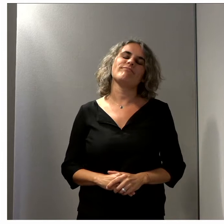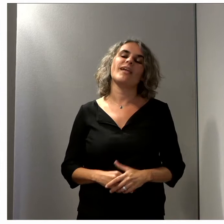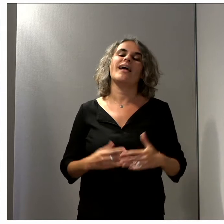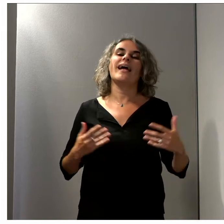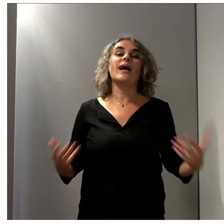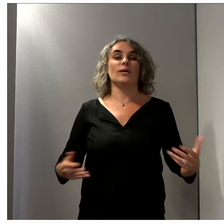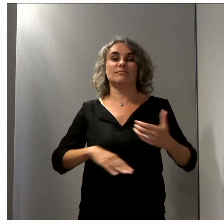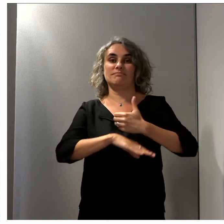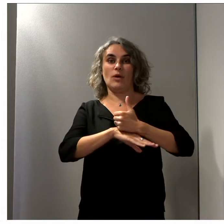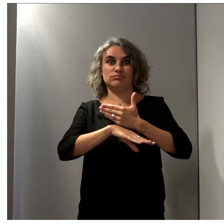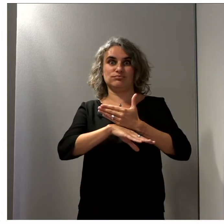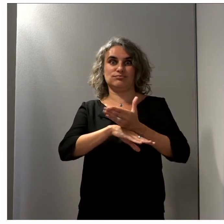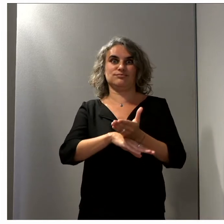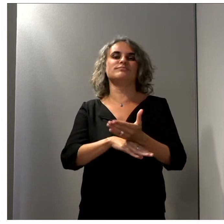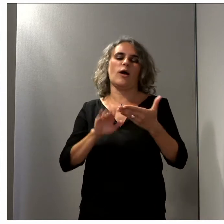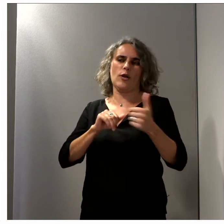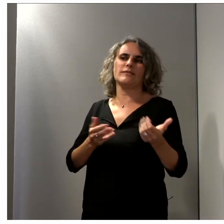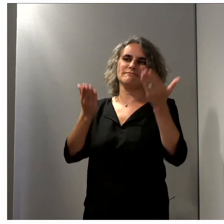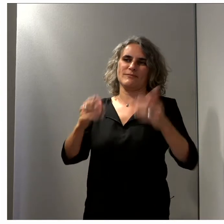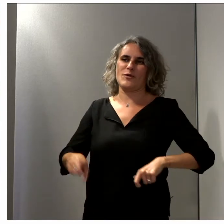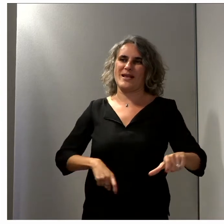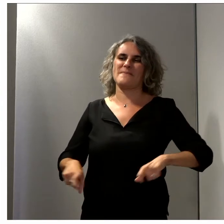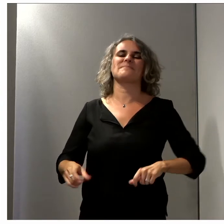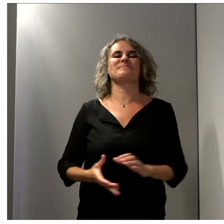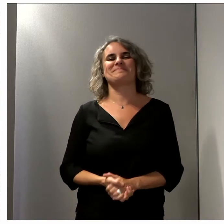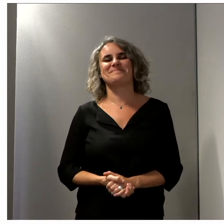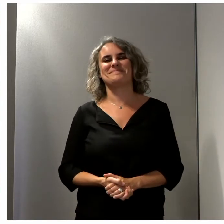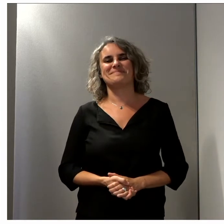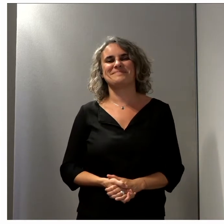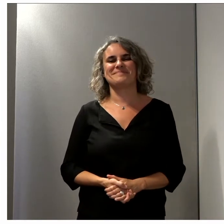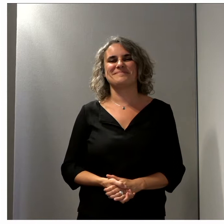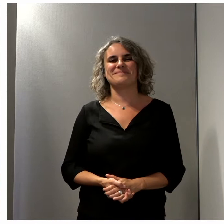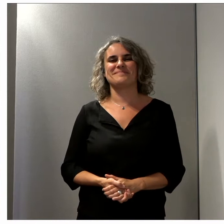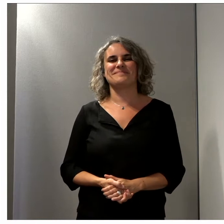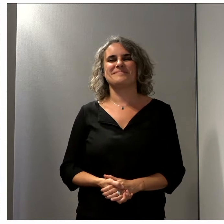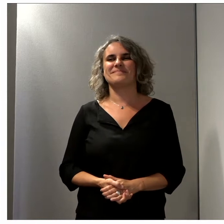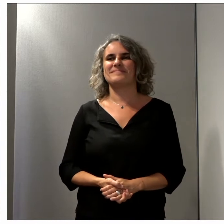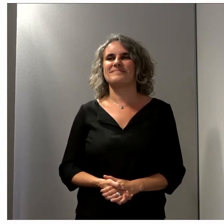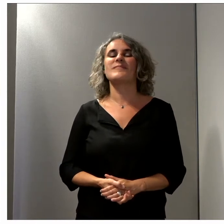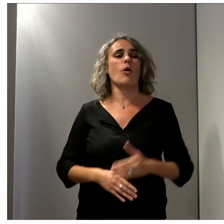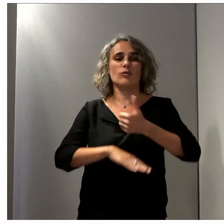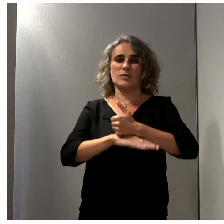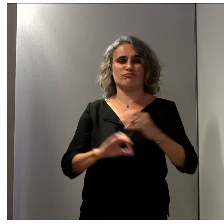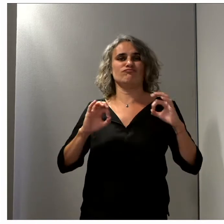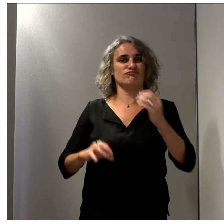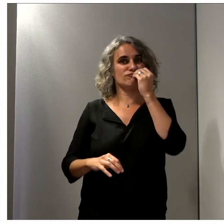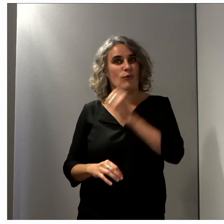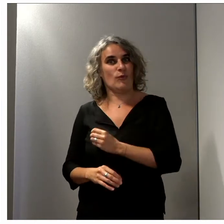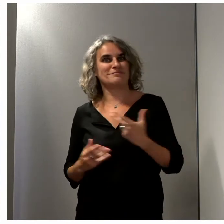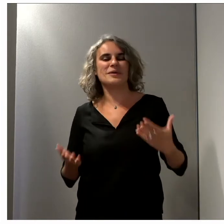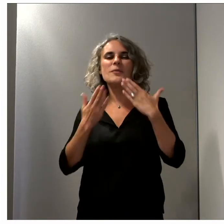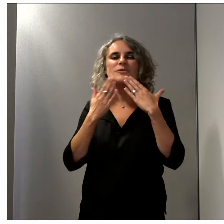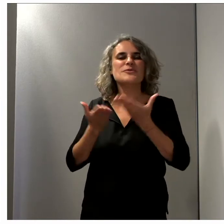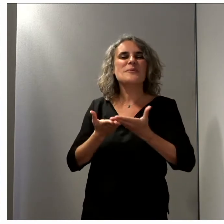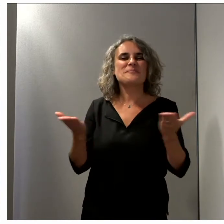exploser tous les temps impartis. Merci Mathieu. Non, non, tout va bien au niveau timing, pas de souci. Alors bonjour à toutes et à